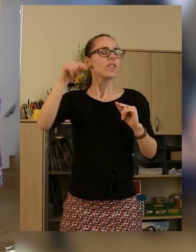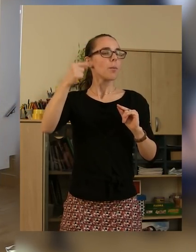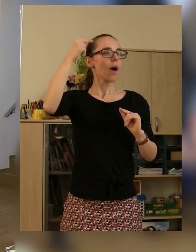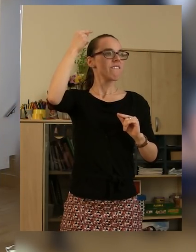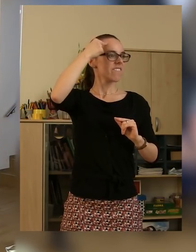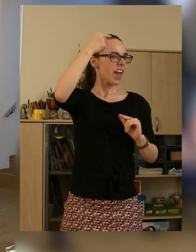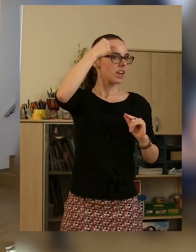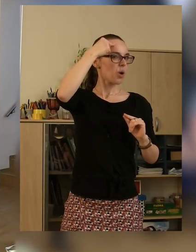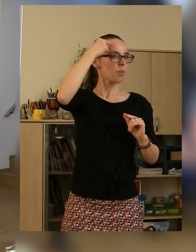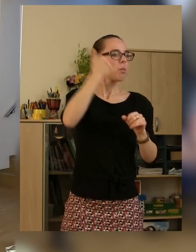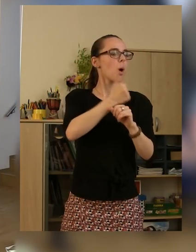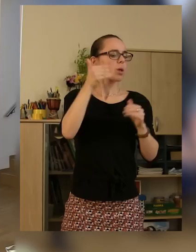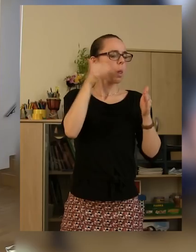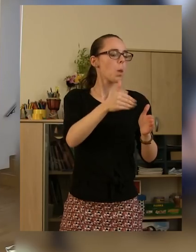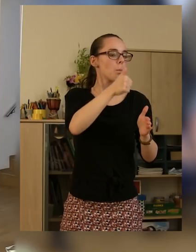vědomího zaměření.